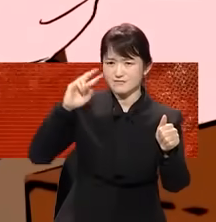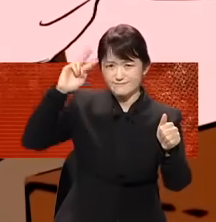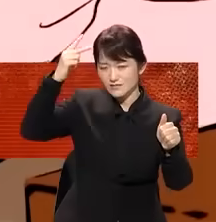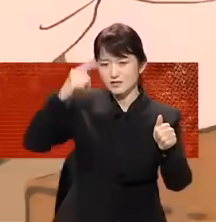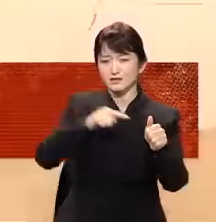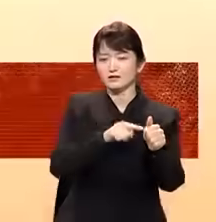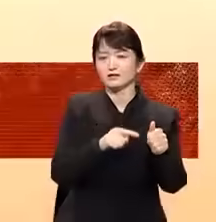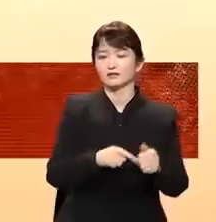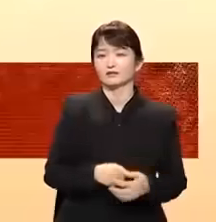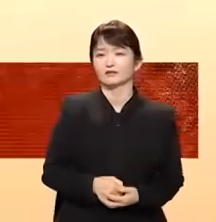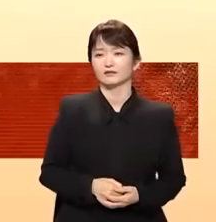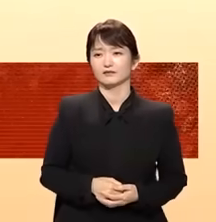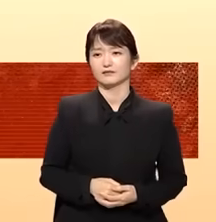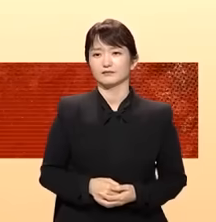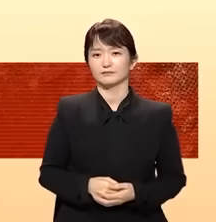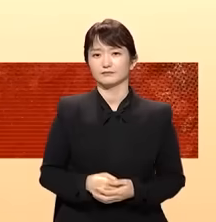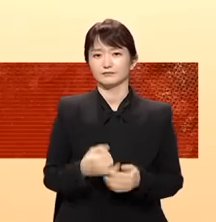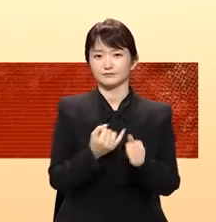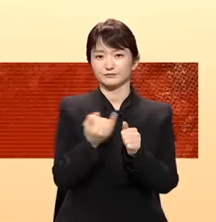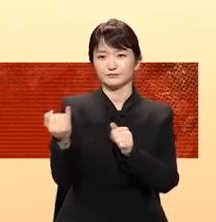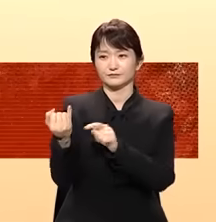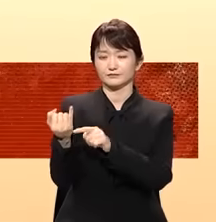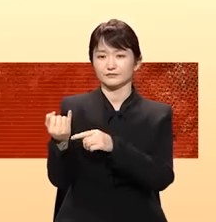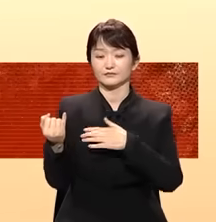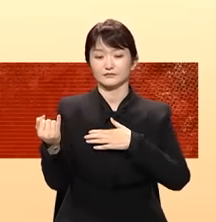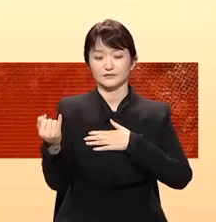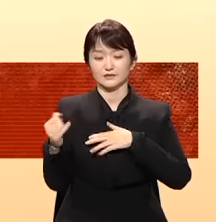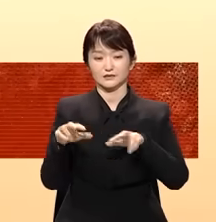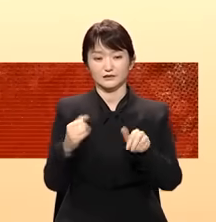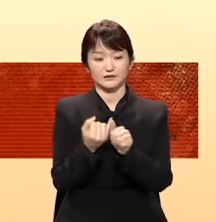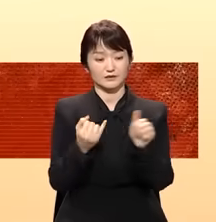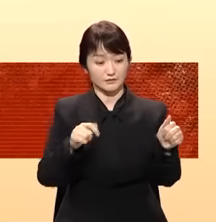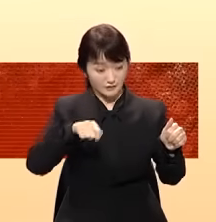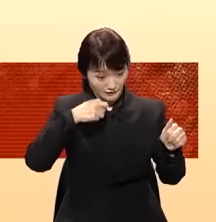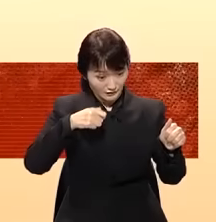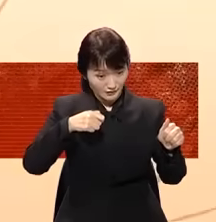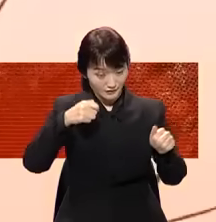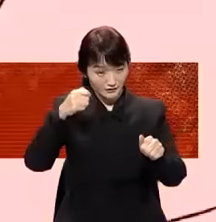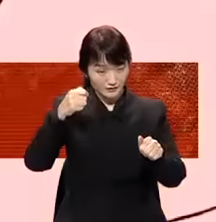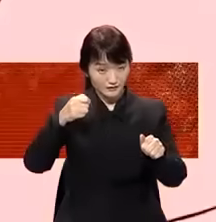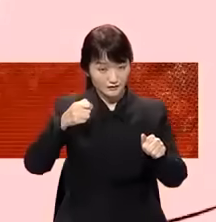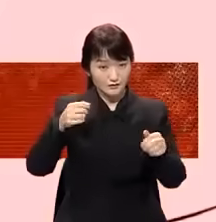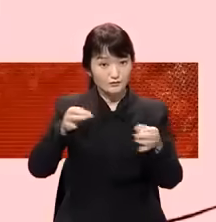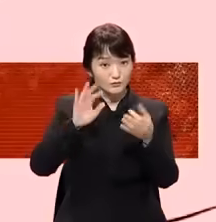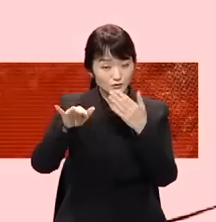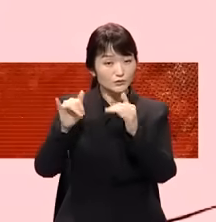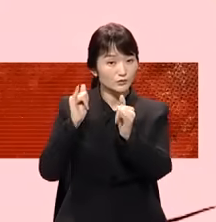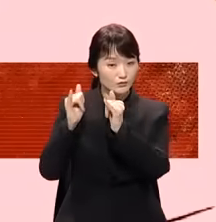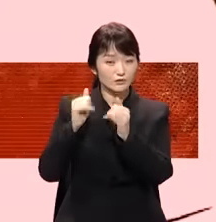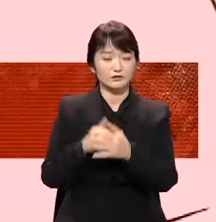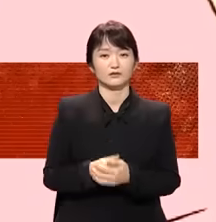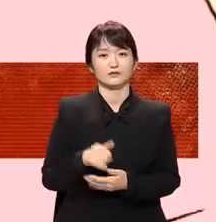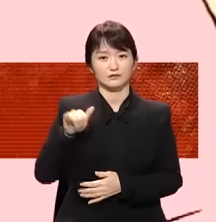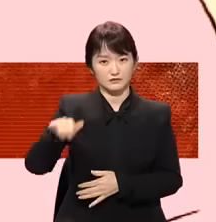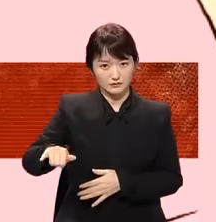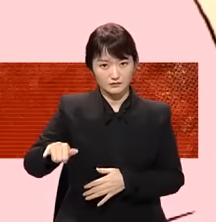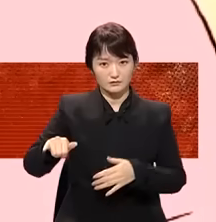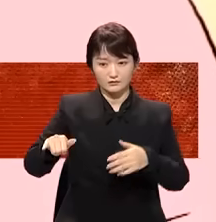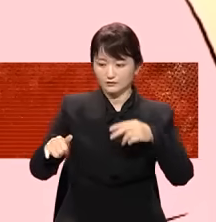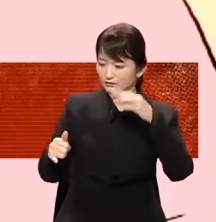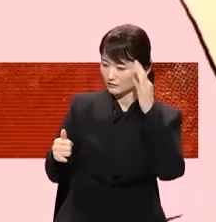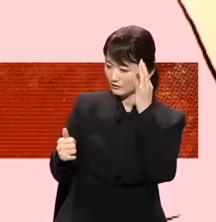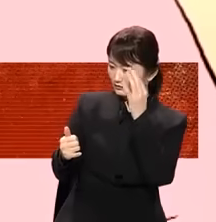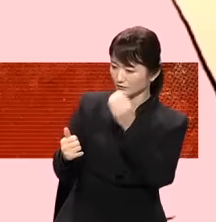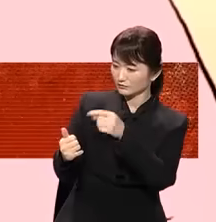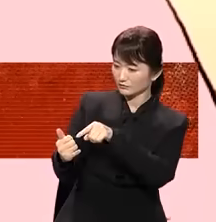거예요 그래서 이제 아내는 그래도 나름 어 나 지금 남편하고 식사 중이니까 나중에 통화 그러 달려서 끊었는데 남편이 딱 그걸 보고